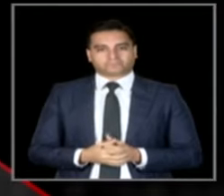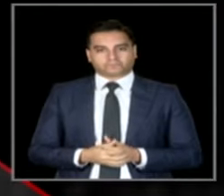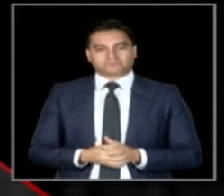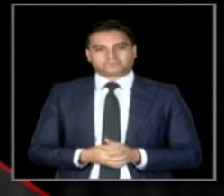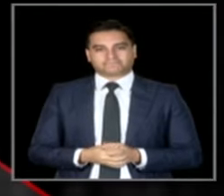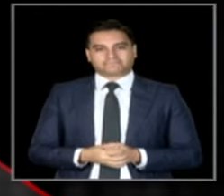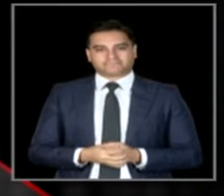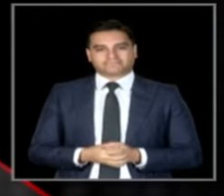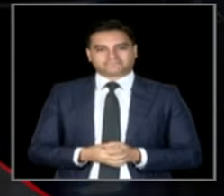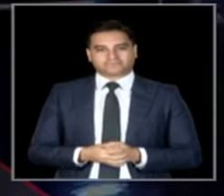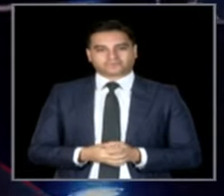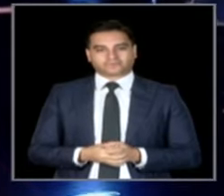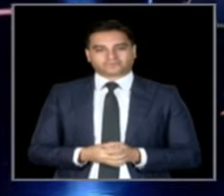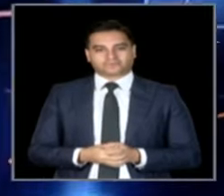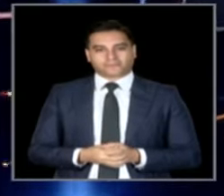سؤال السرعة.